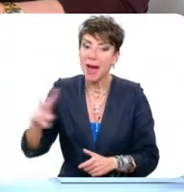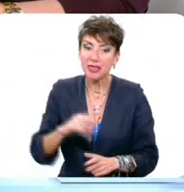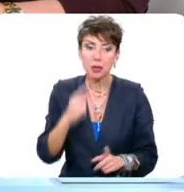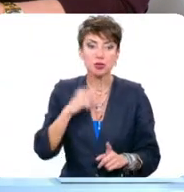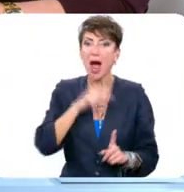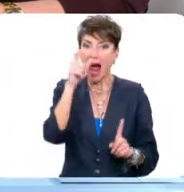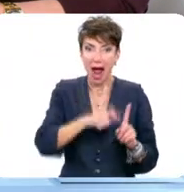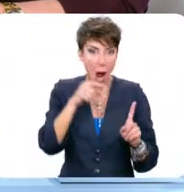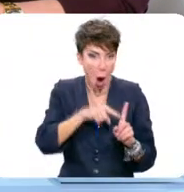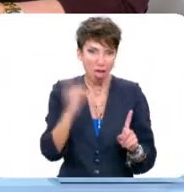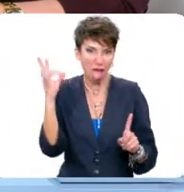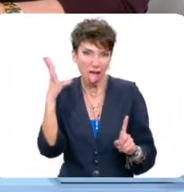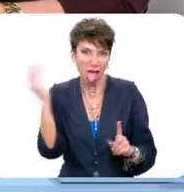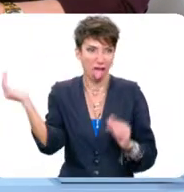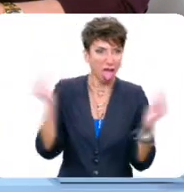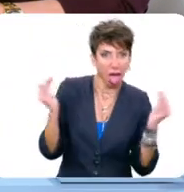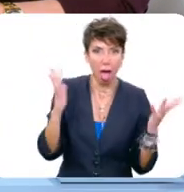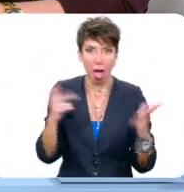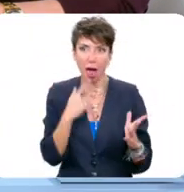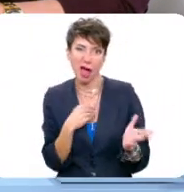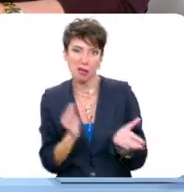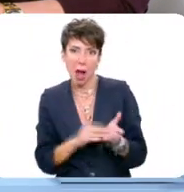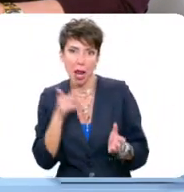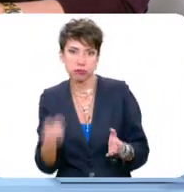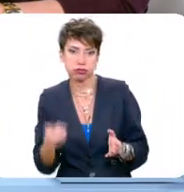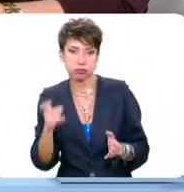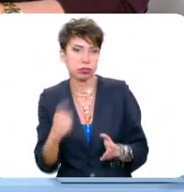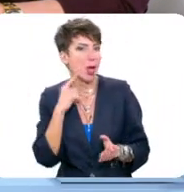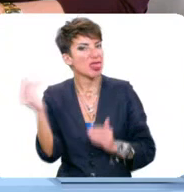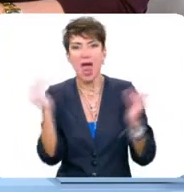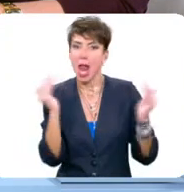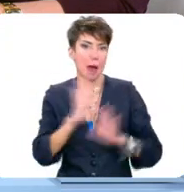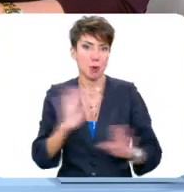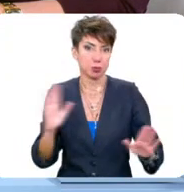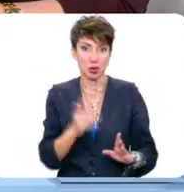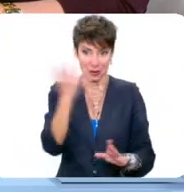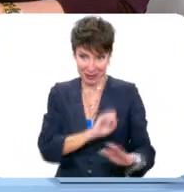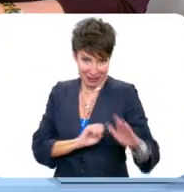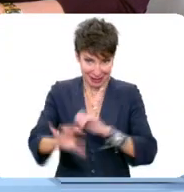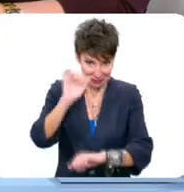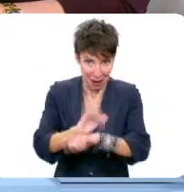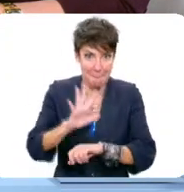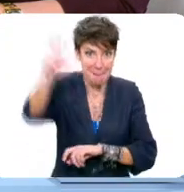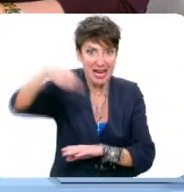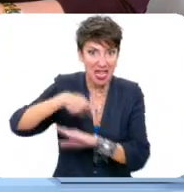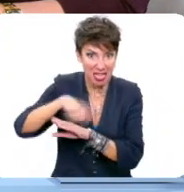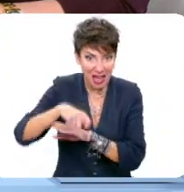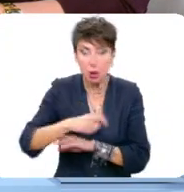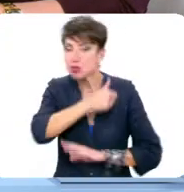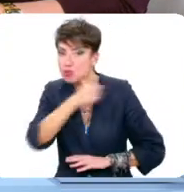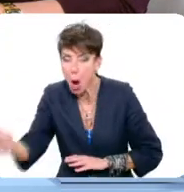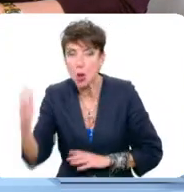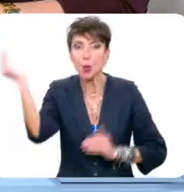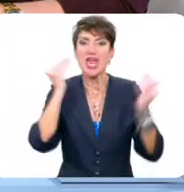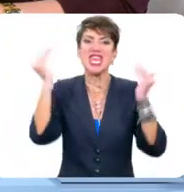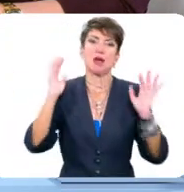όμως για να κάνει άλλες εγκληματικές πράξεις για την ελληνική δικαιοσύνη, ούτε είναι ύποπτος. Πρώτα απ' όλα, η ποινή που έφαγε στο